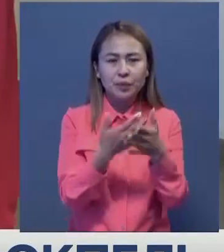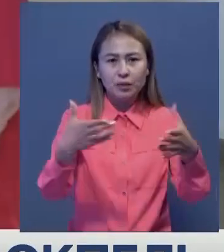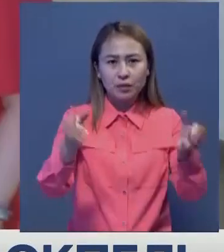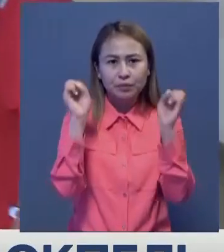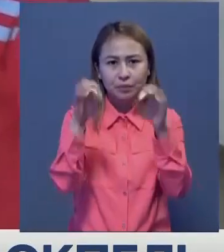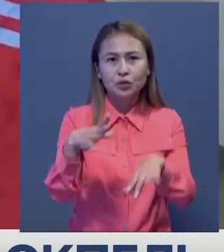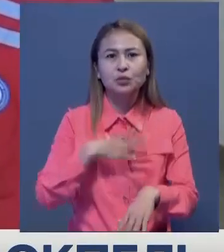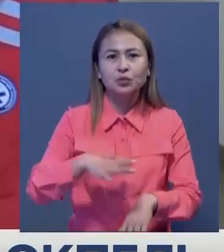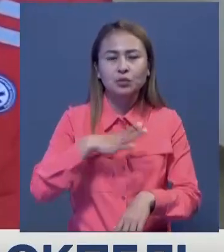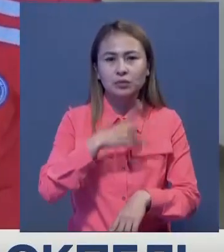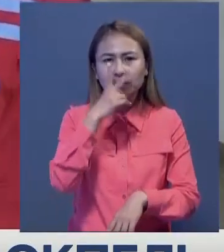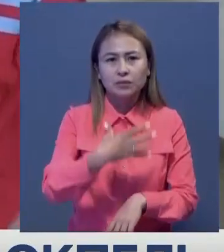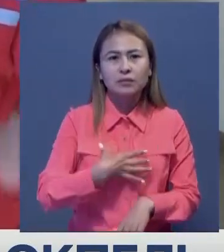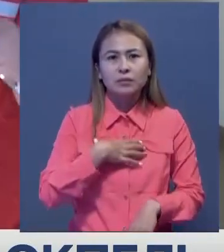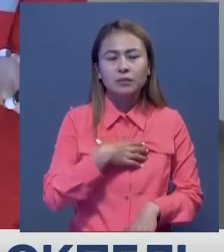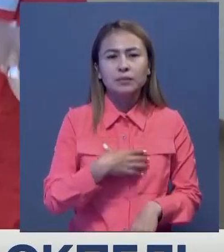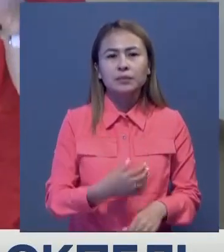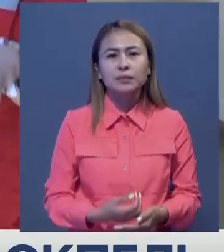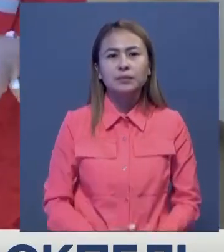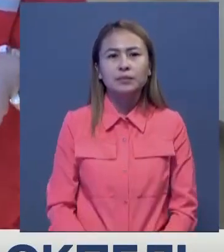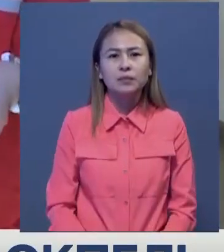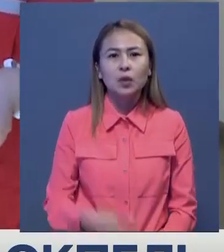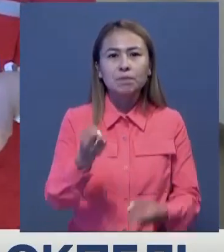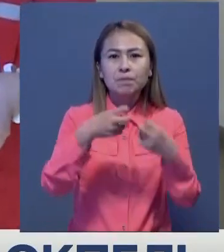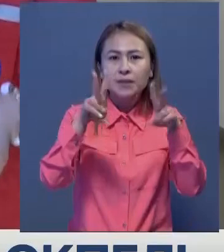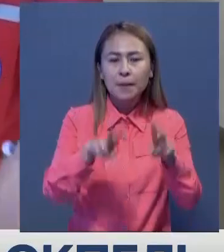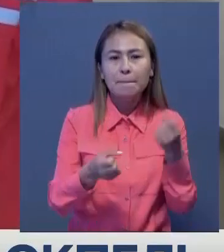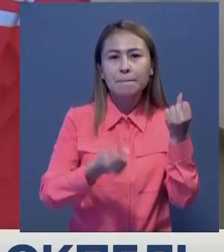міне бәрі. Қасап, онды келетті, бізде специальный машина бар.